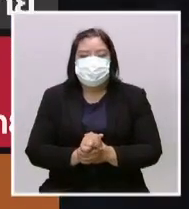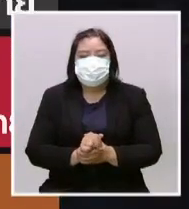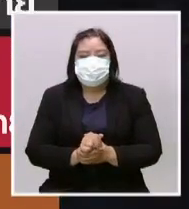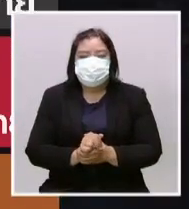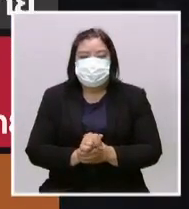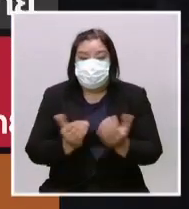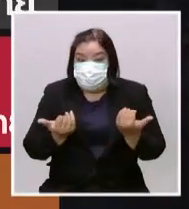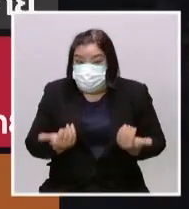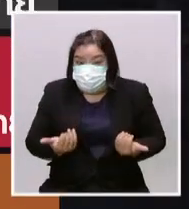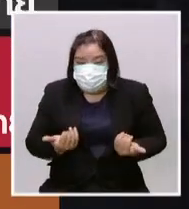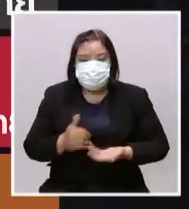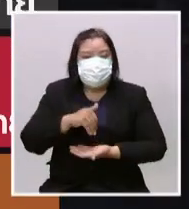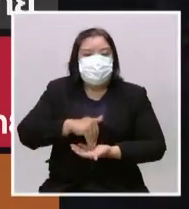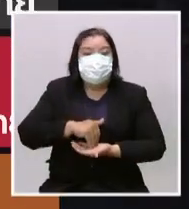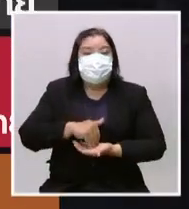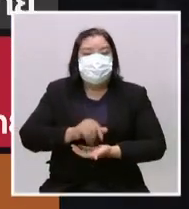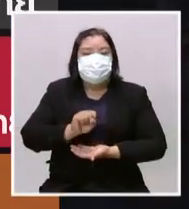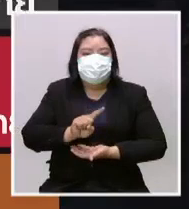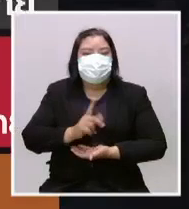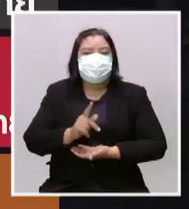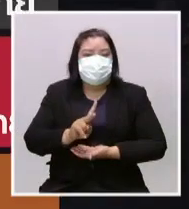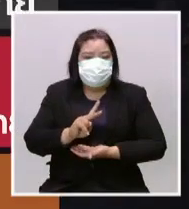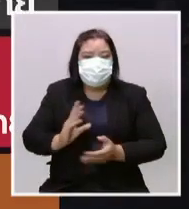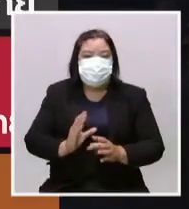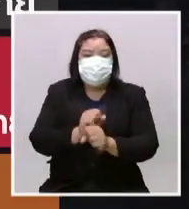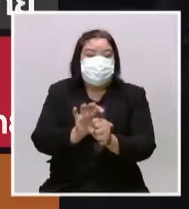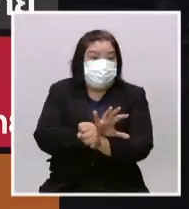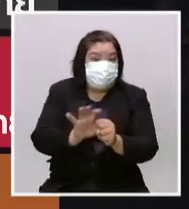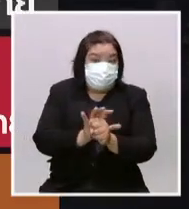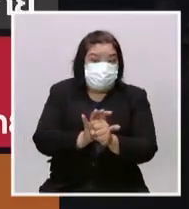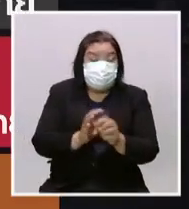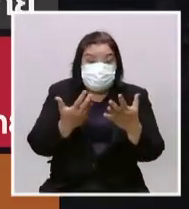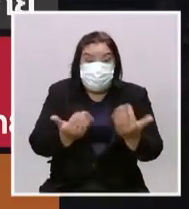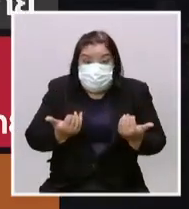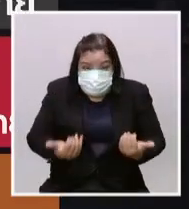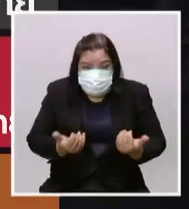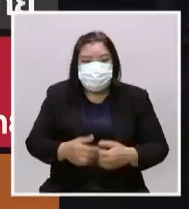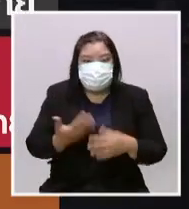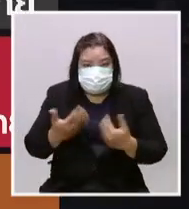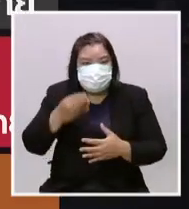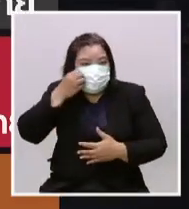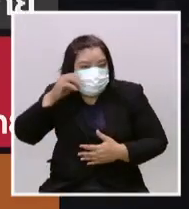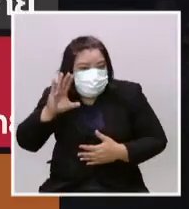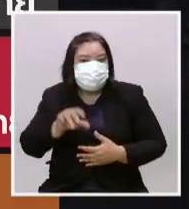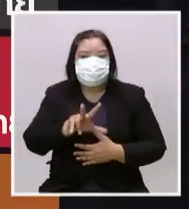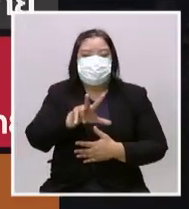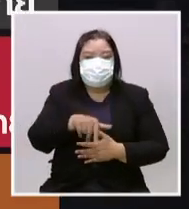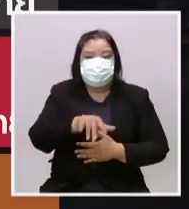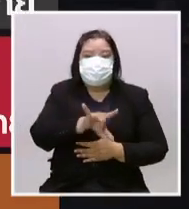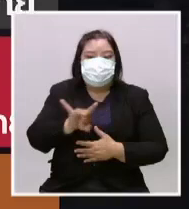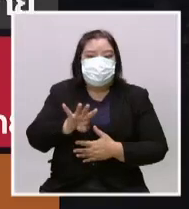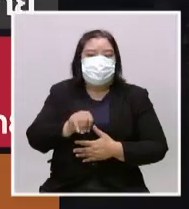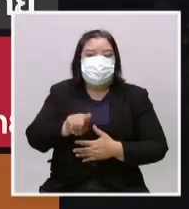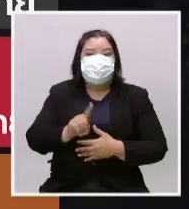โดยศูนย์ข้อมูลโควิด19รายงานว่าวันนี้มีผู้ป่วยหายป่วยกลับบ้านเพิ่มขึ้น 3,841 ร